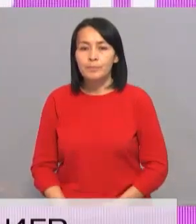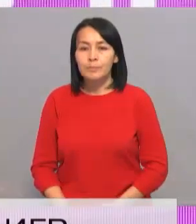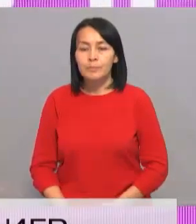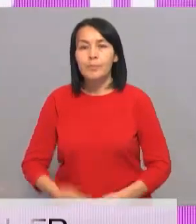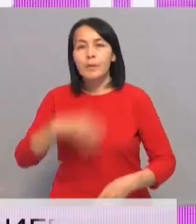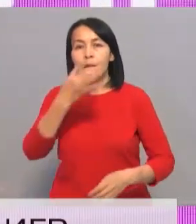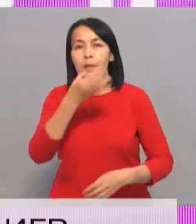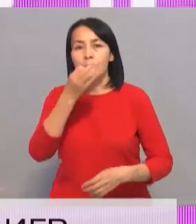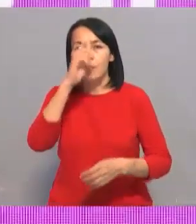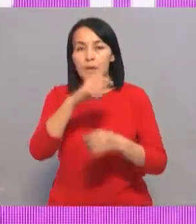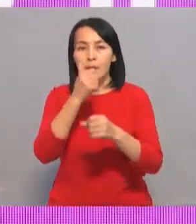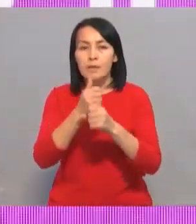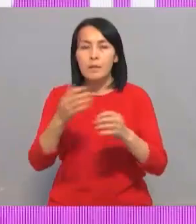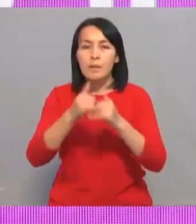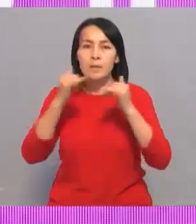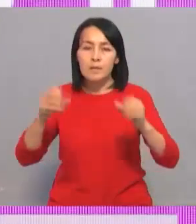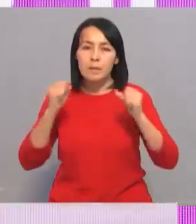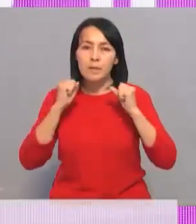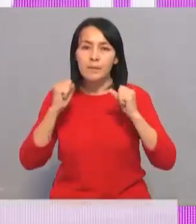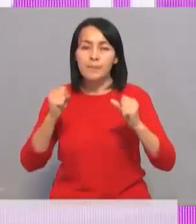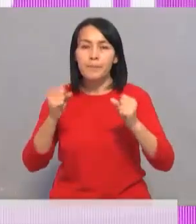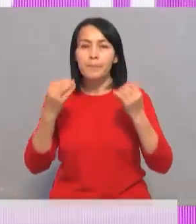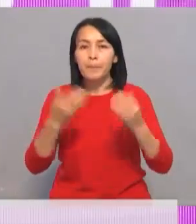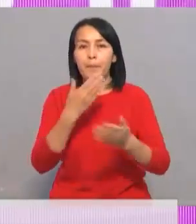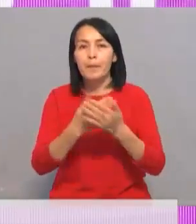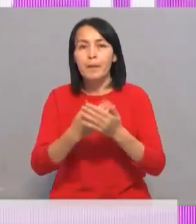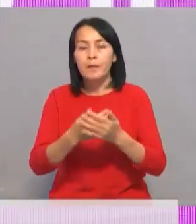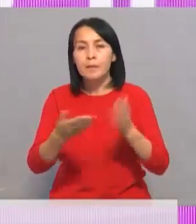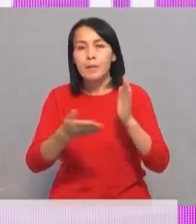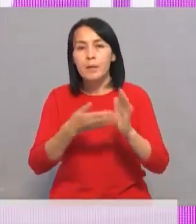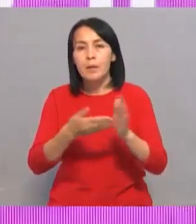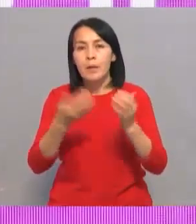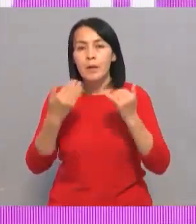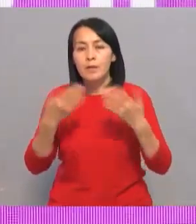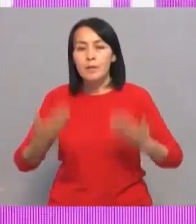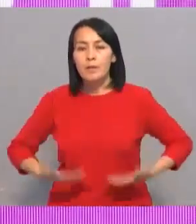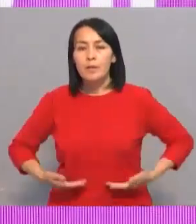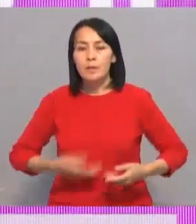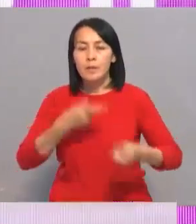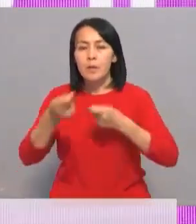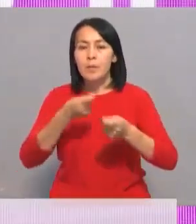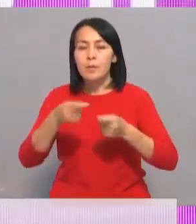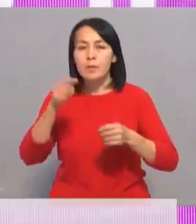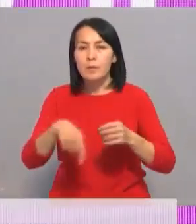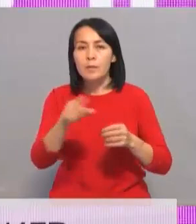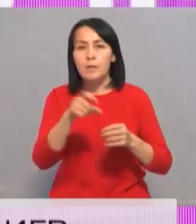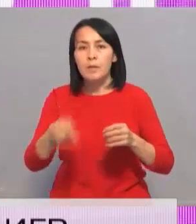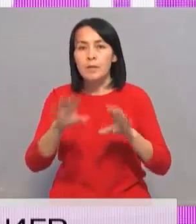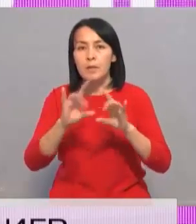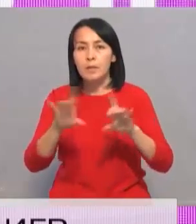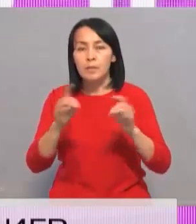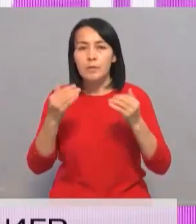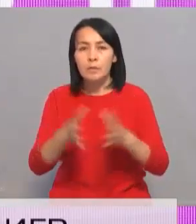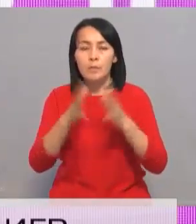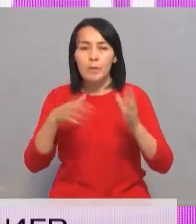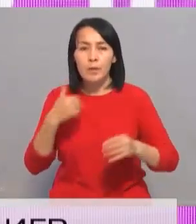Как отметил глава государства, для развития спортивной инфраструктуры требуется привлечение потенциала местного самоуправления, меценатов и рекламодателя,